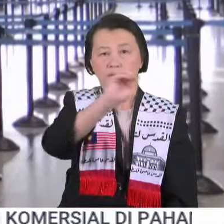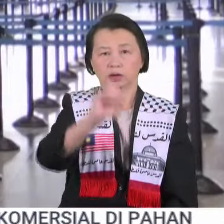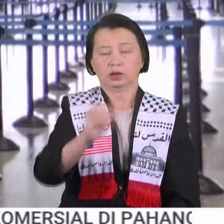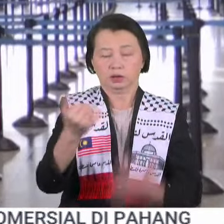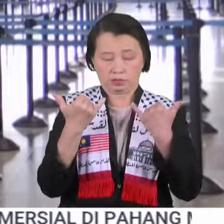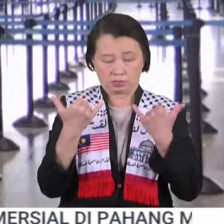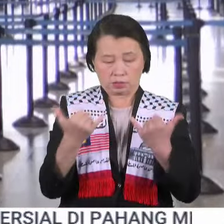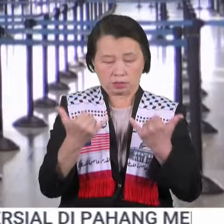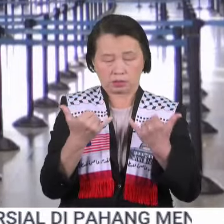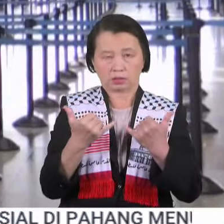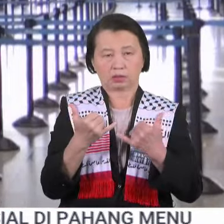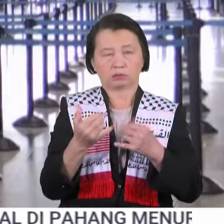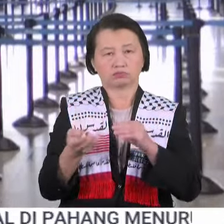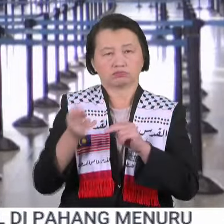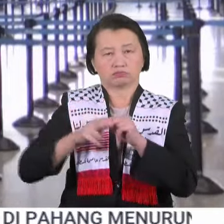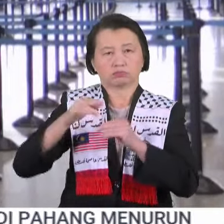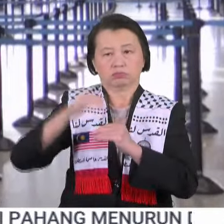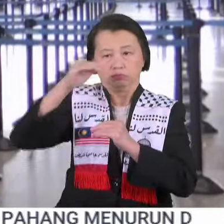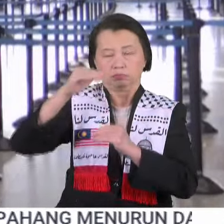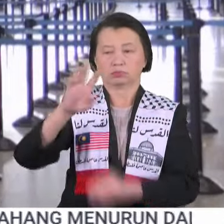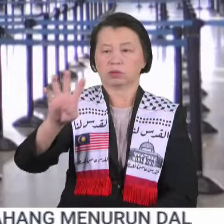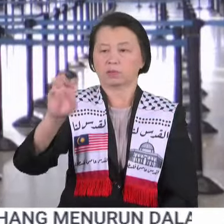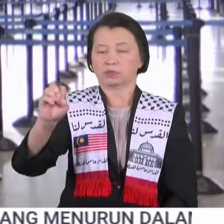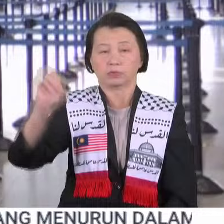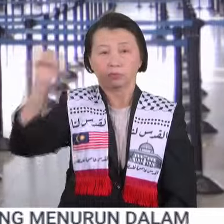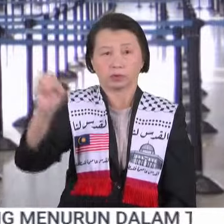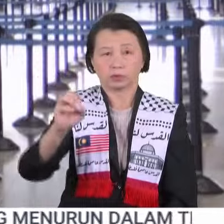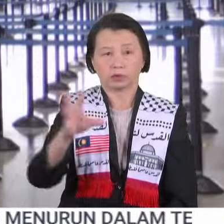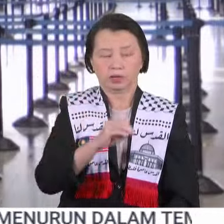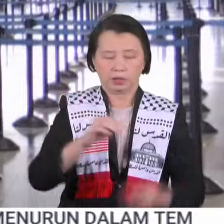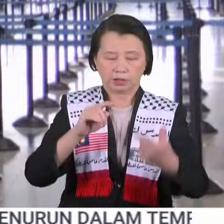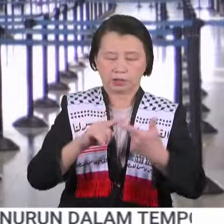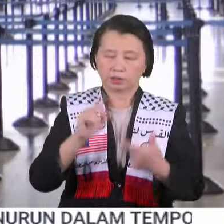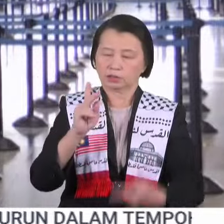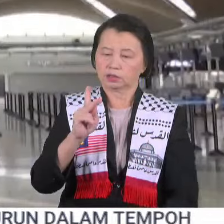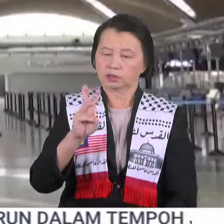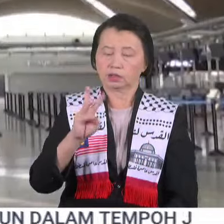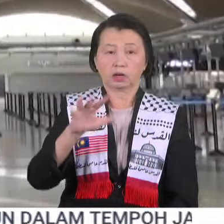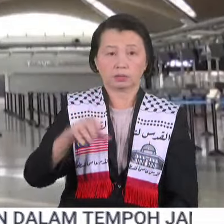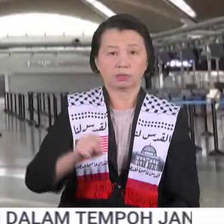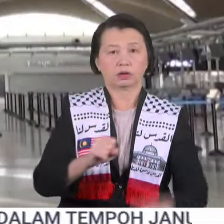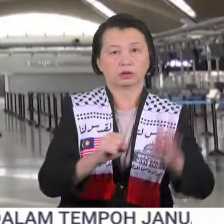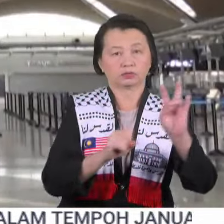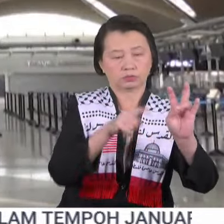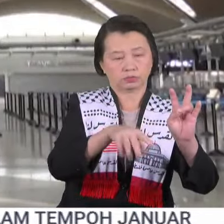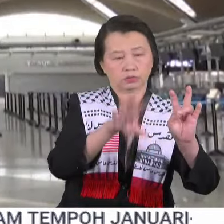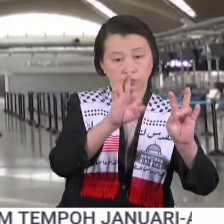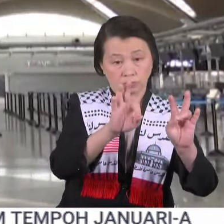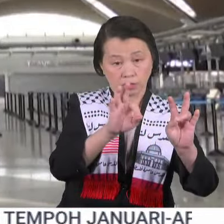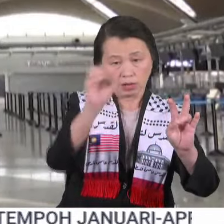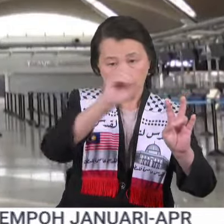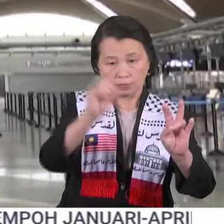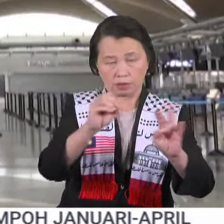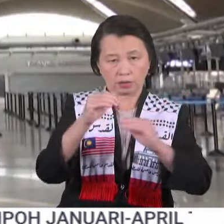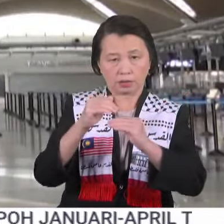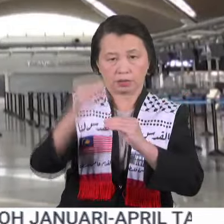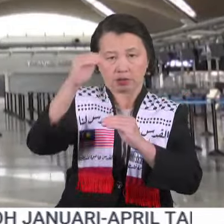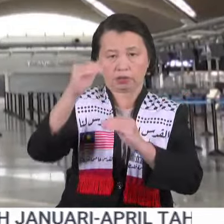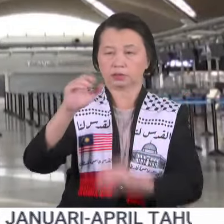33.2% ketika ini kepada 40%, manakala KWSP daripada 7.9%